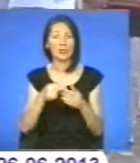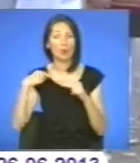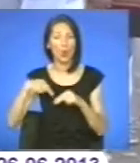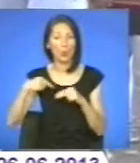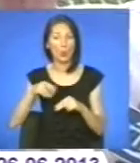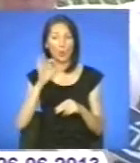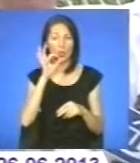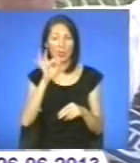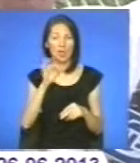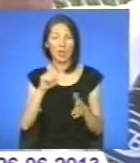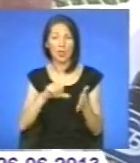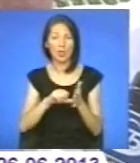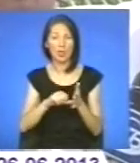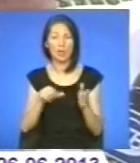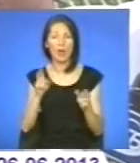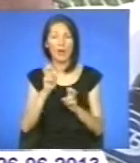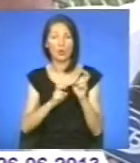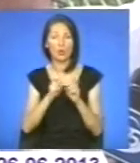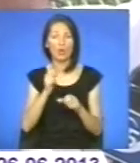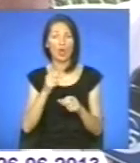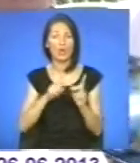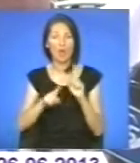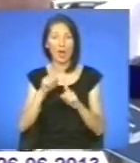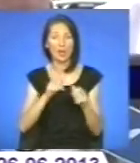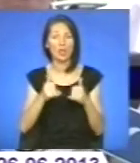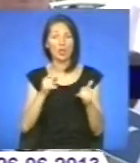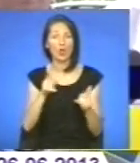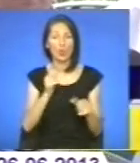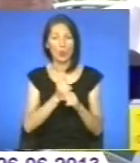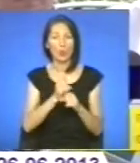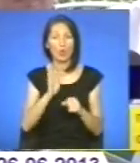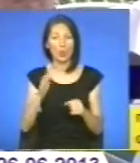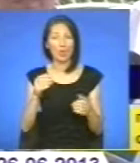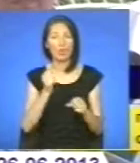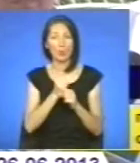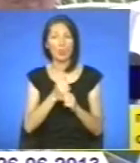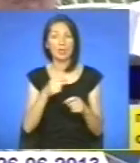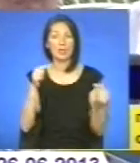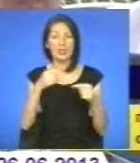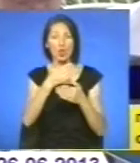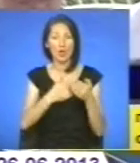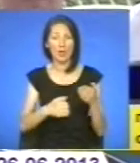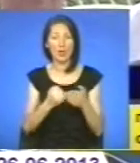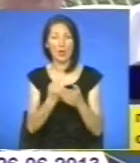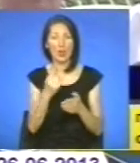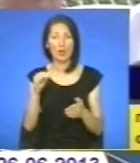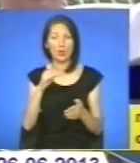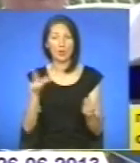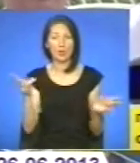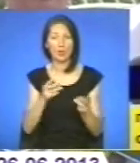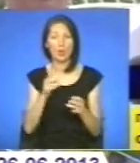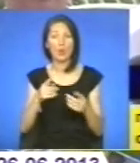виробничої наради. Для того, щоб були роботи зроблені і згідно графіка до 1 жовтня, потрібно, щоб на об'єкті працювало